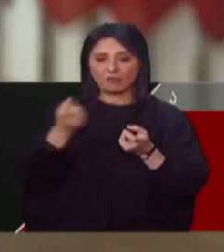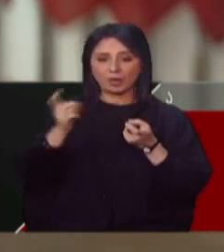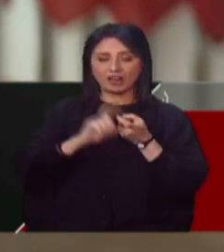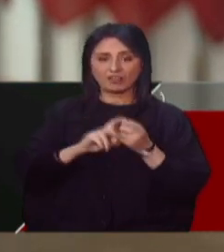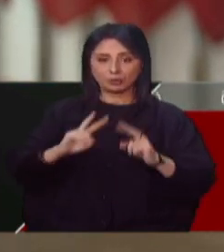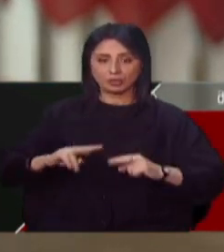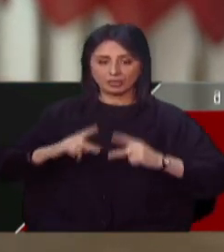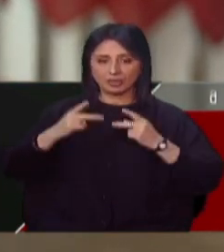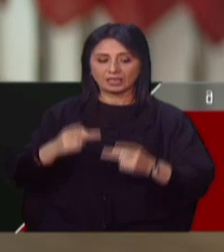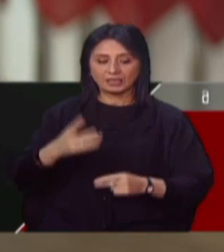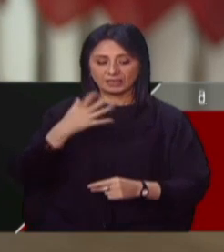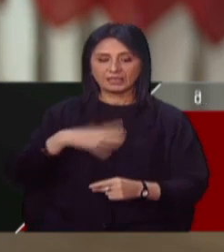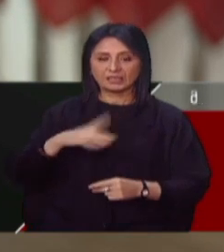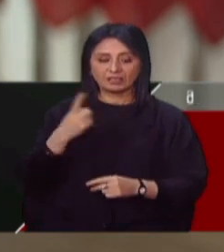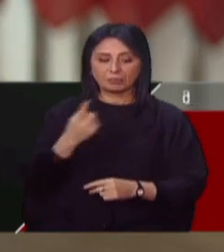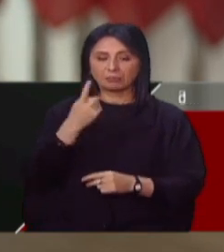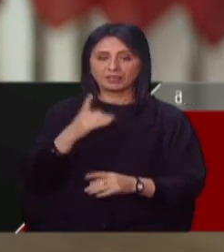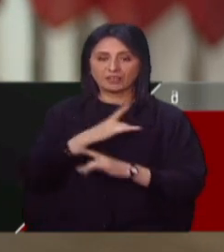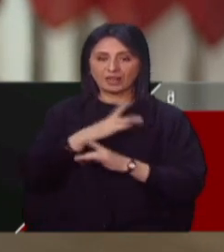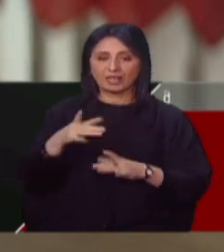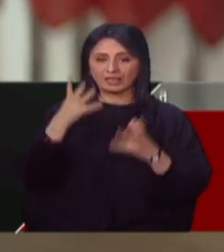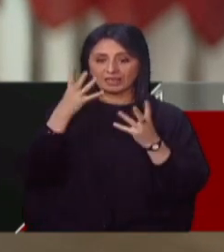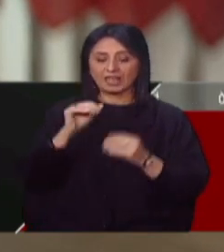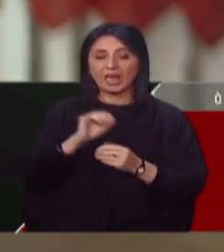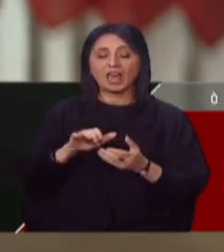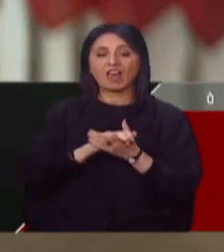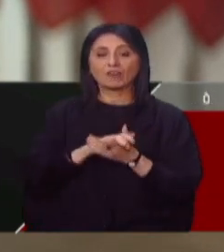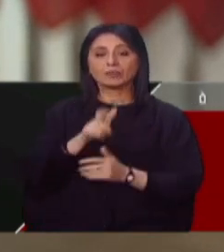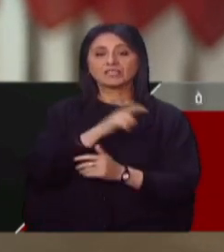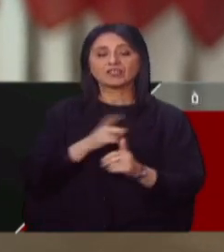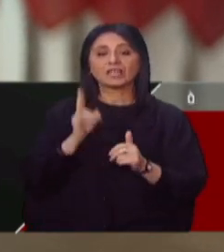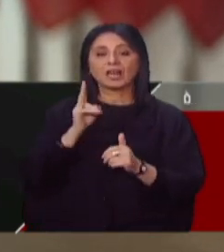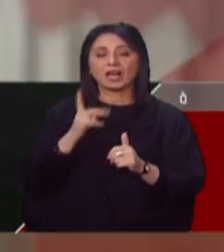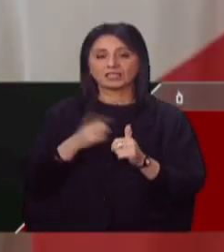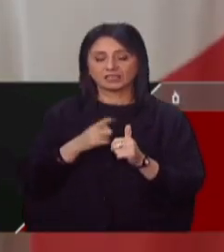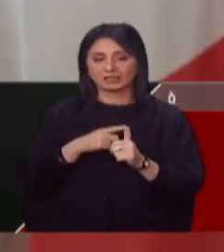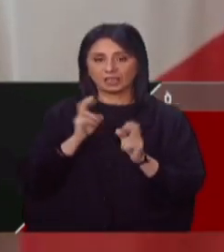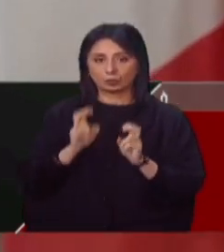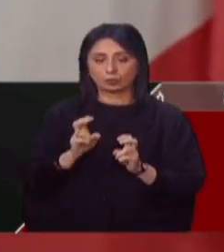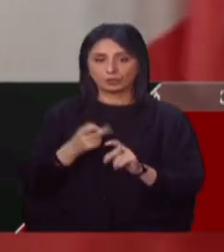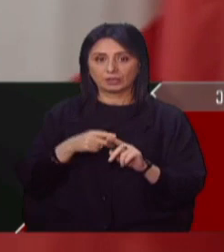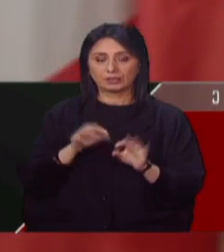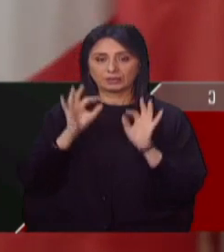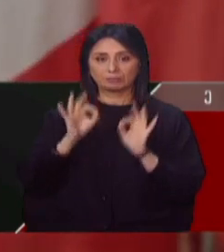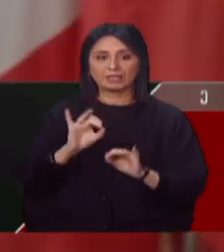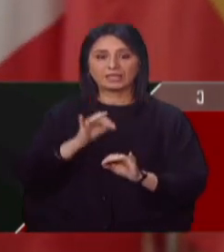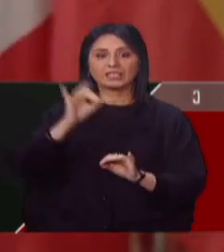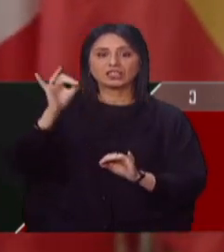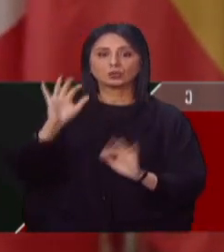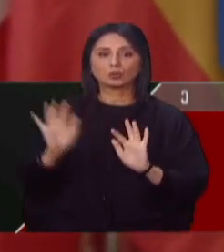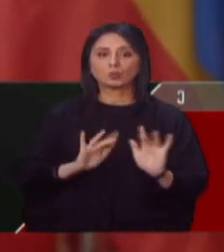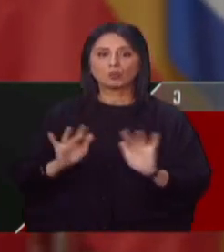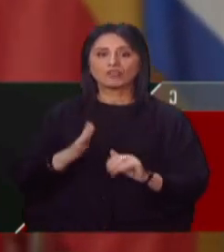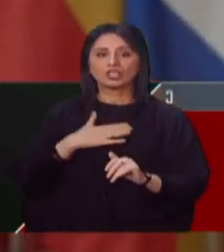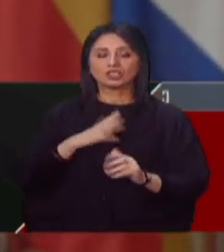კავშირში გადაიზარდა. საქართველო პირველად აღნიშნავს ამ დღეს ევროკავშირის წევრობის კანდიდატის სტატუსით. ეს მართლაც ისტორიული